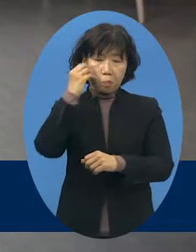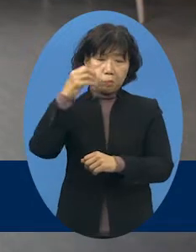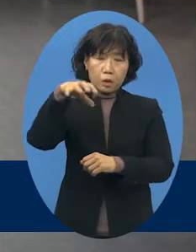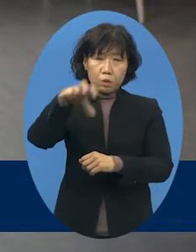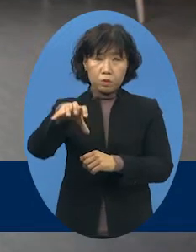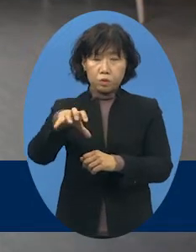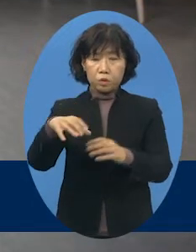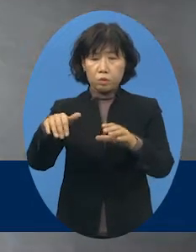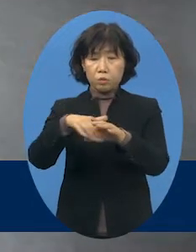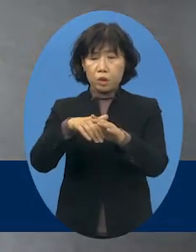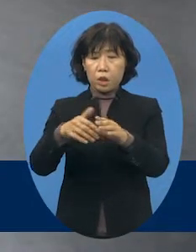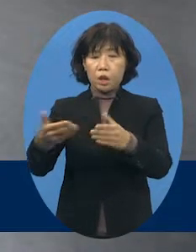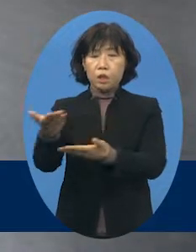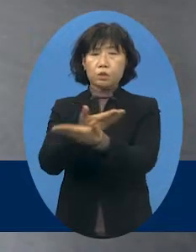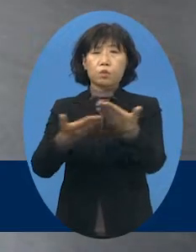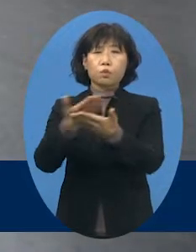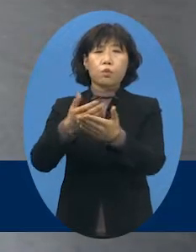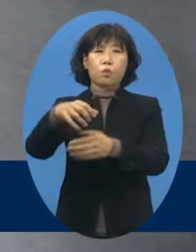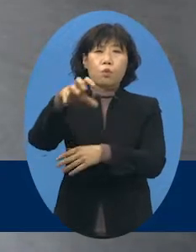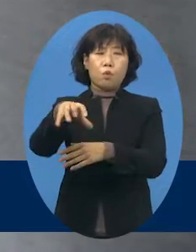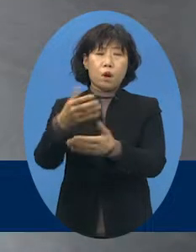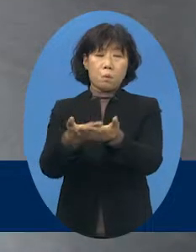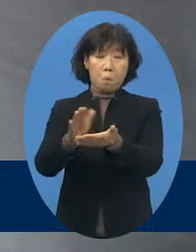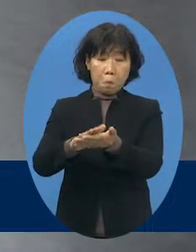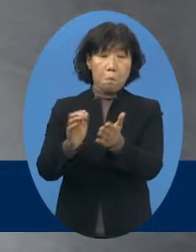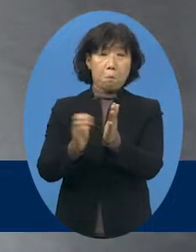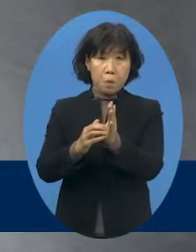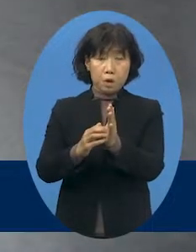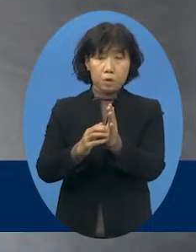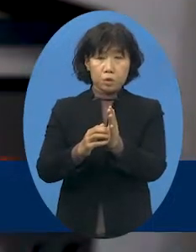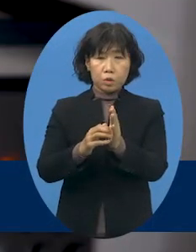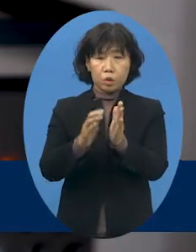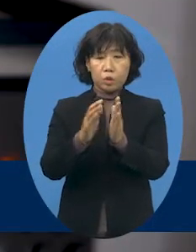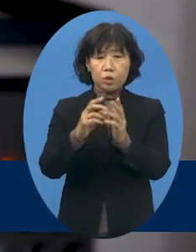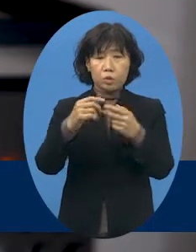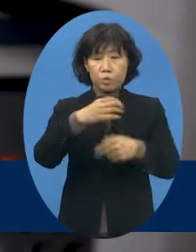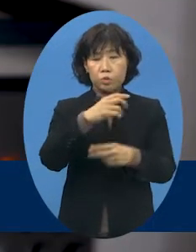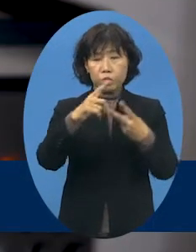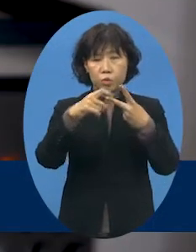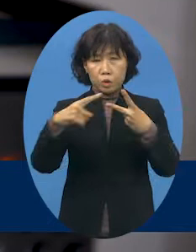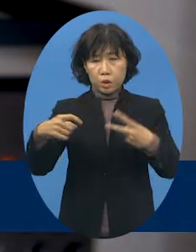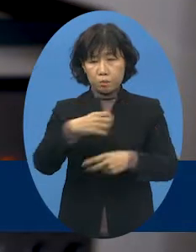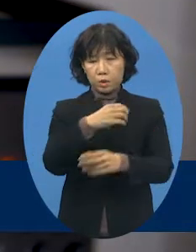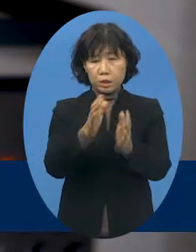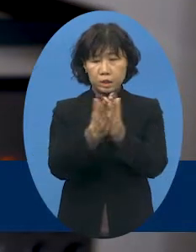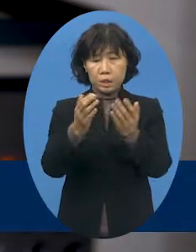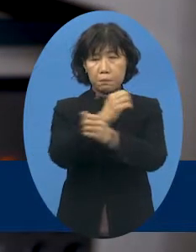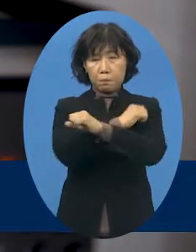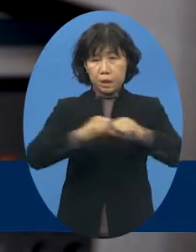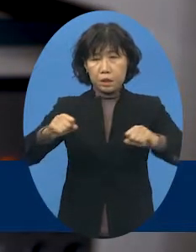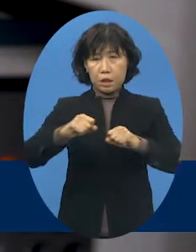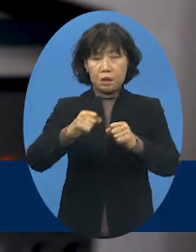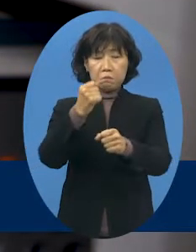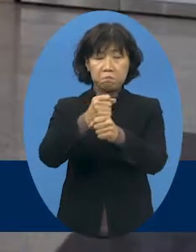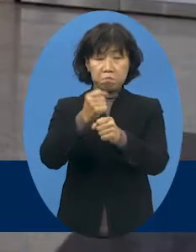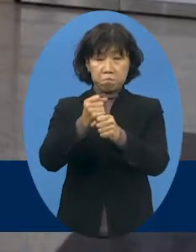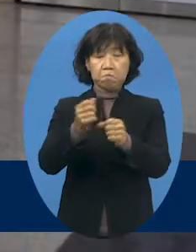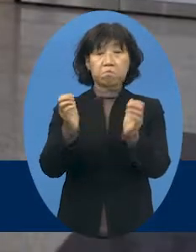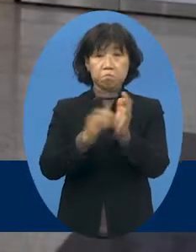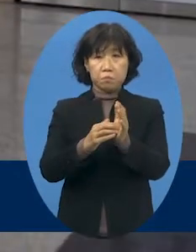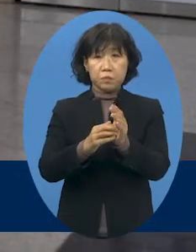주민들의 문화 소통 을 위한 커뮤니티 공간으로 반 화 시킨 동대문 책 마당 도서관을 조성했습니다